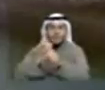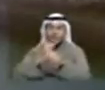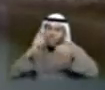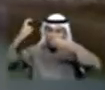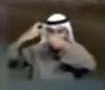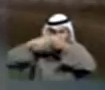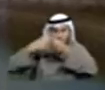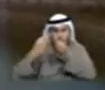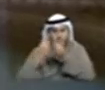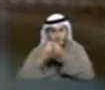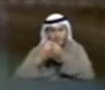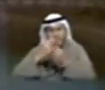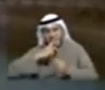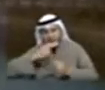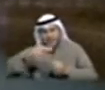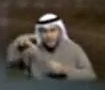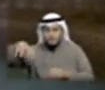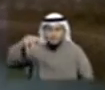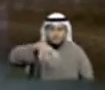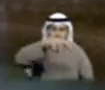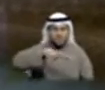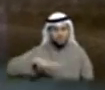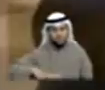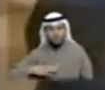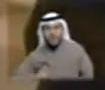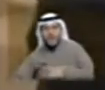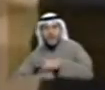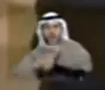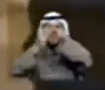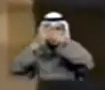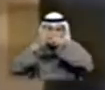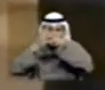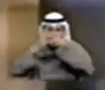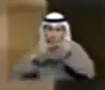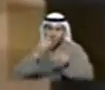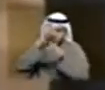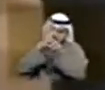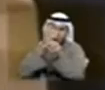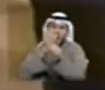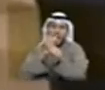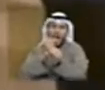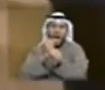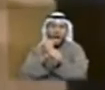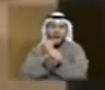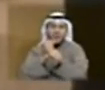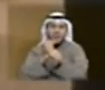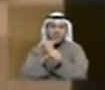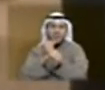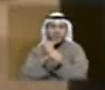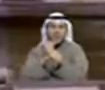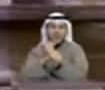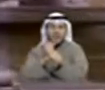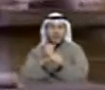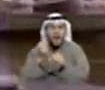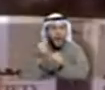الأمم، وتمثلت دوما في استشراف حضرة صاحب السمو أمير البلاد الشيخ صباح الأحمد الجابر الصباح حفظه